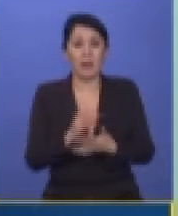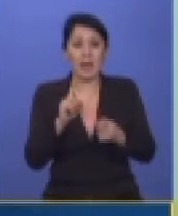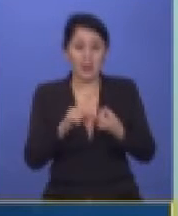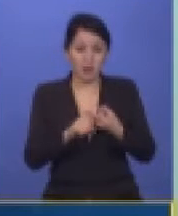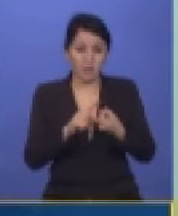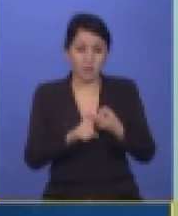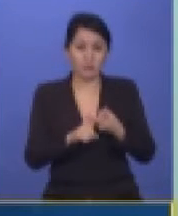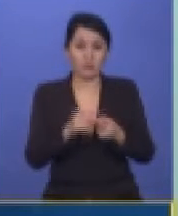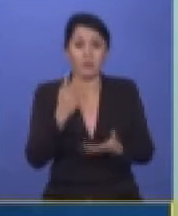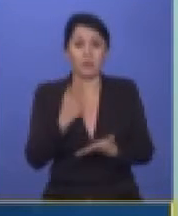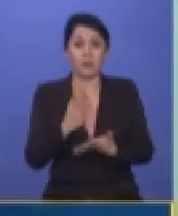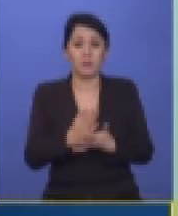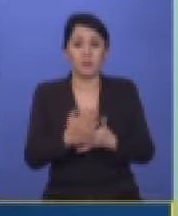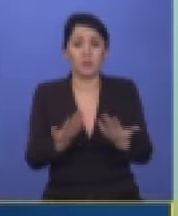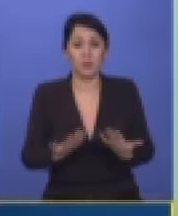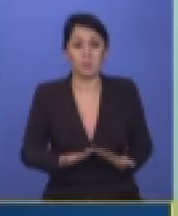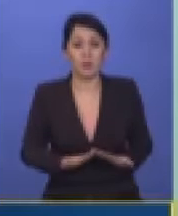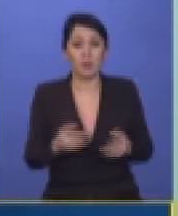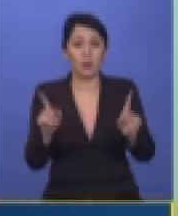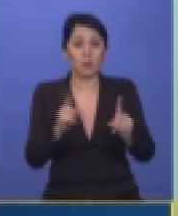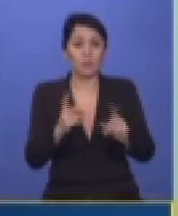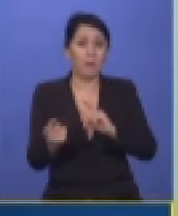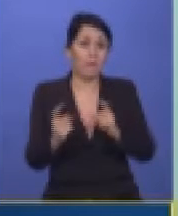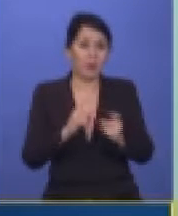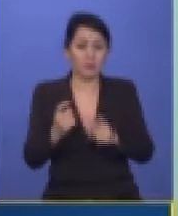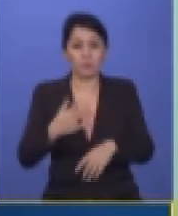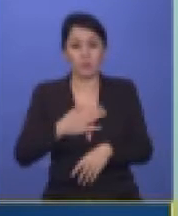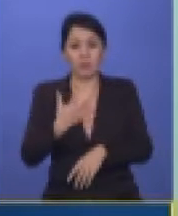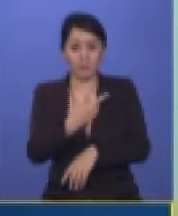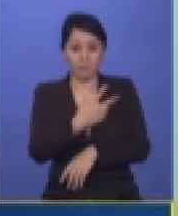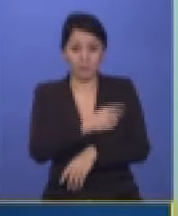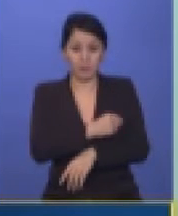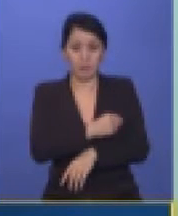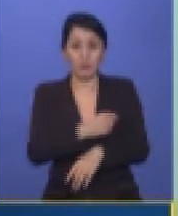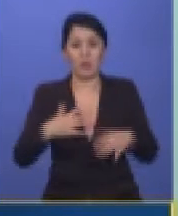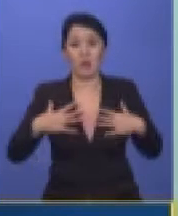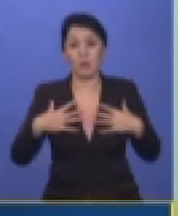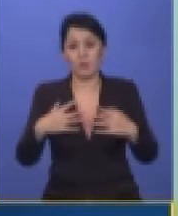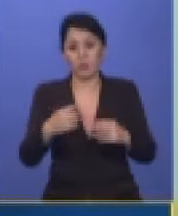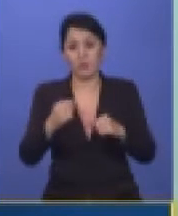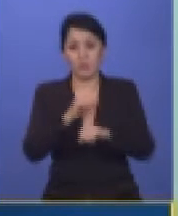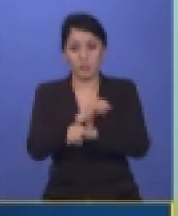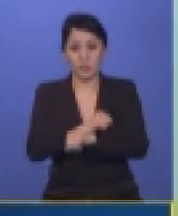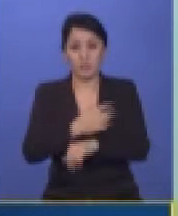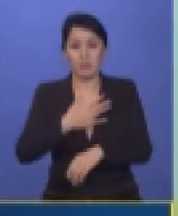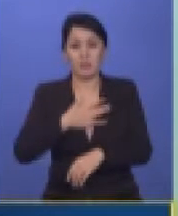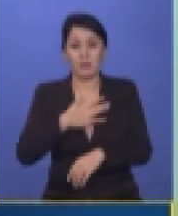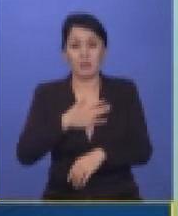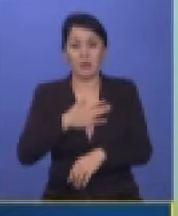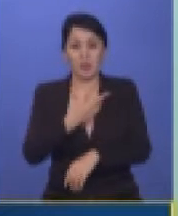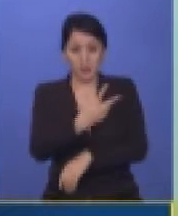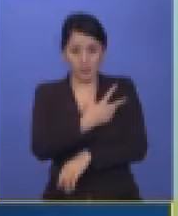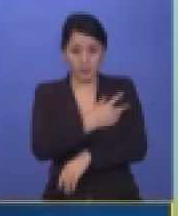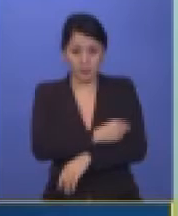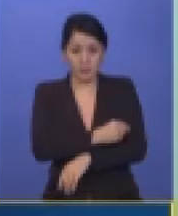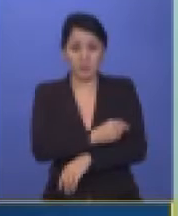коронавирусная инфекция присутствует в нашей жизни. Чтобы с ней бороться, мы вакцинируемся, создаем иммунитет. На ревакцинацию